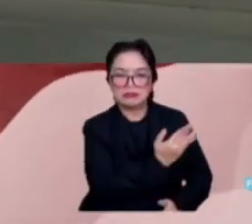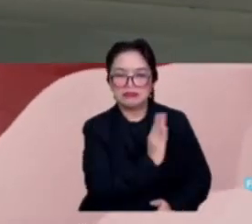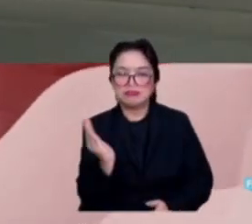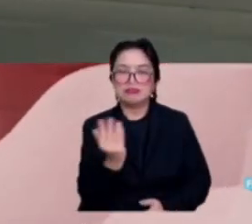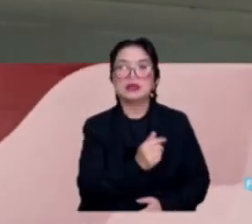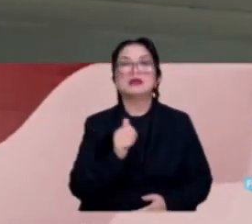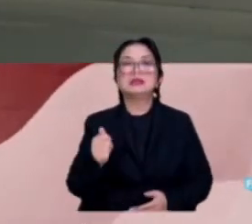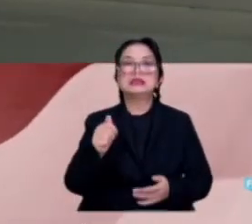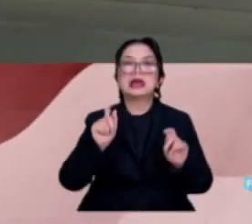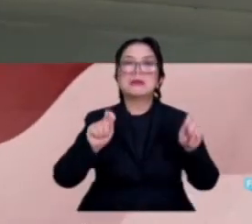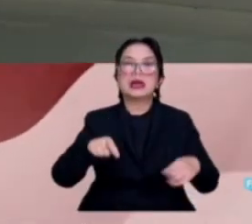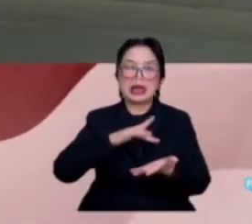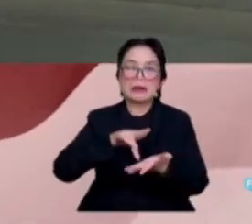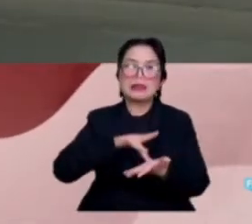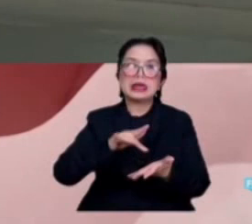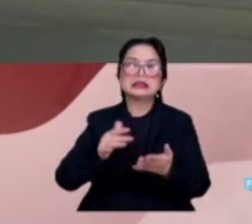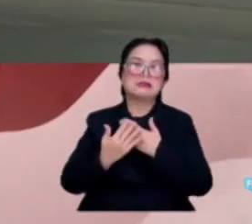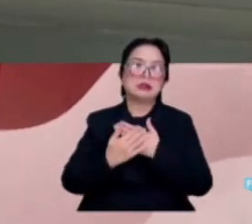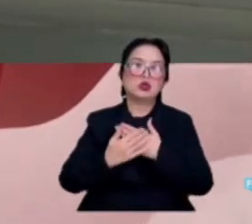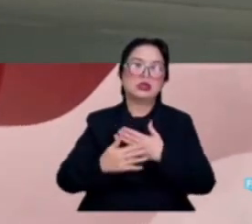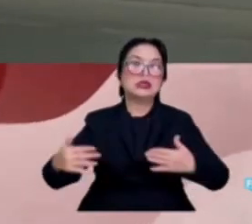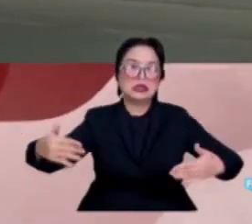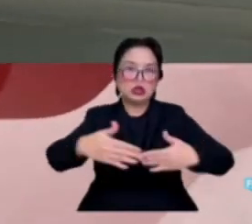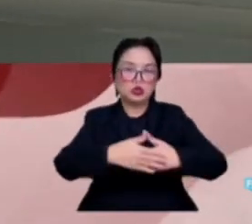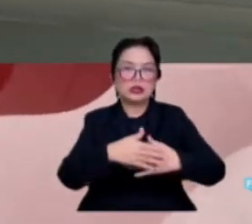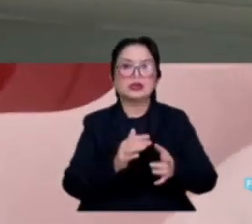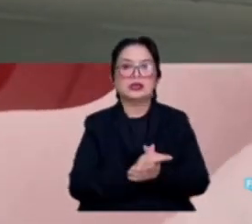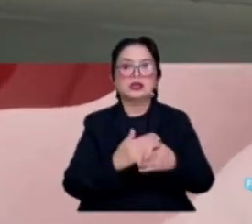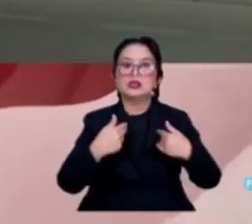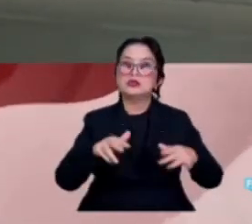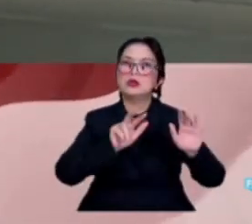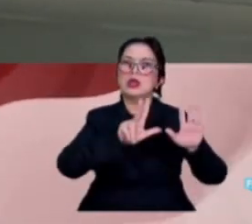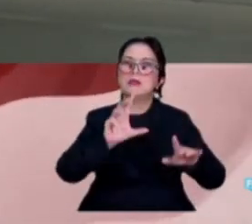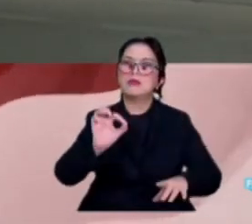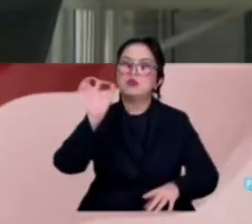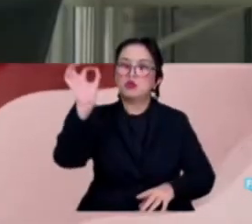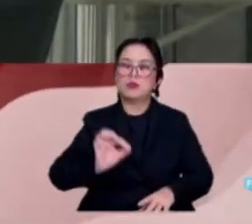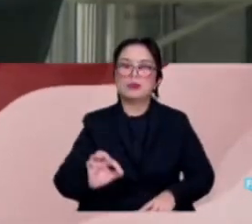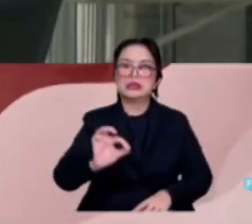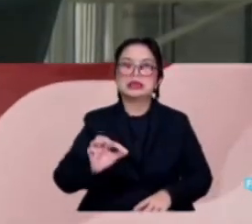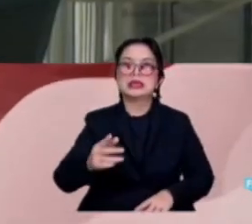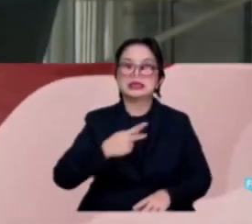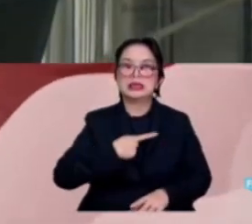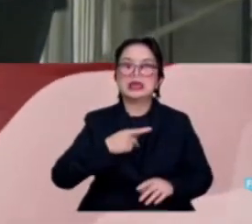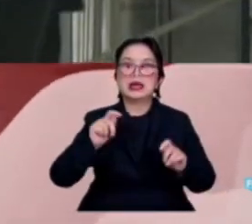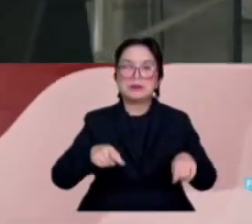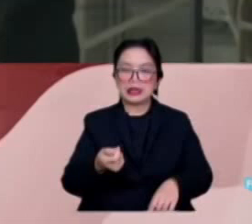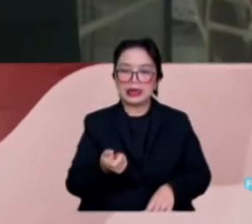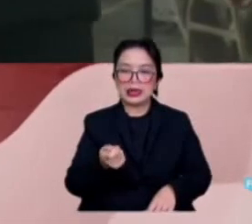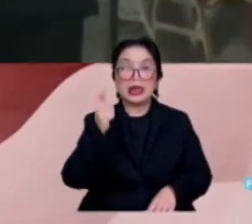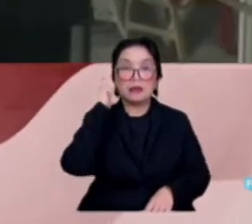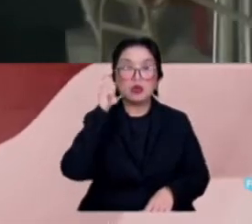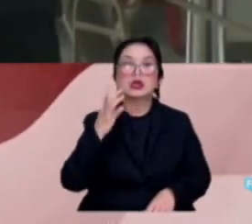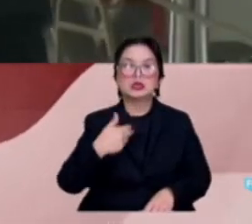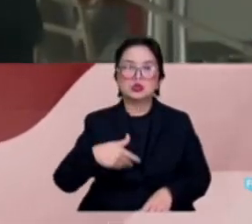aplikasi ini karena boleh dibilang mungkin sudah 80% lah operasi kita memegang handphone hebat smartphone